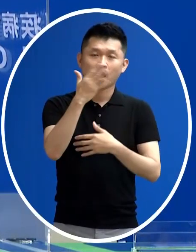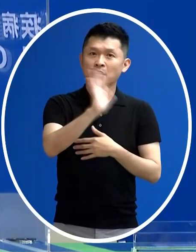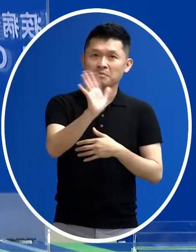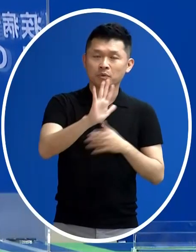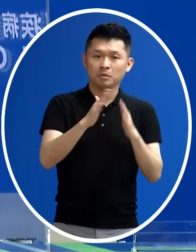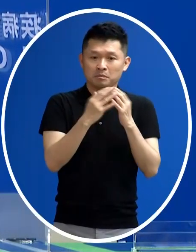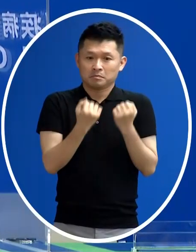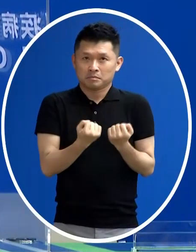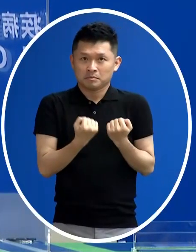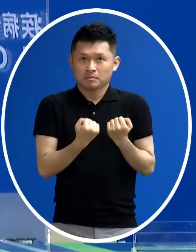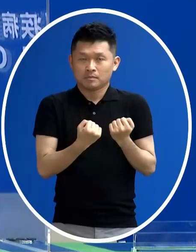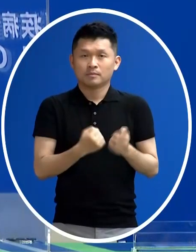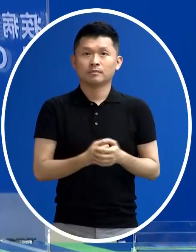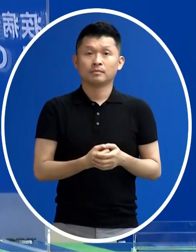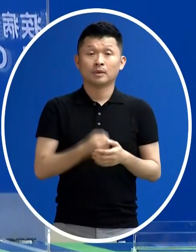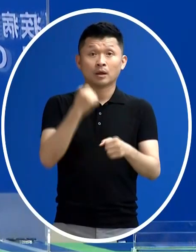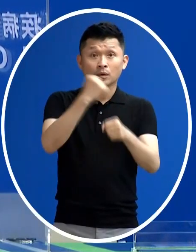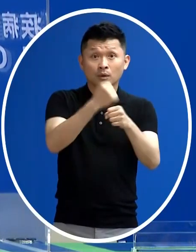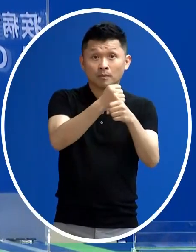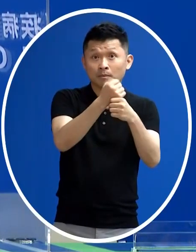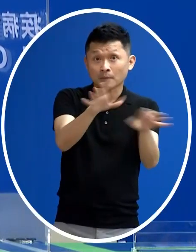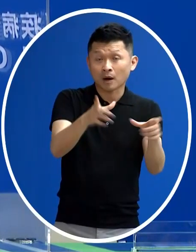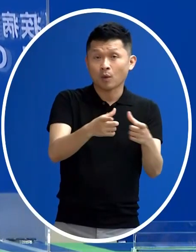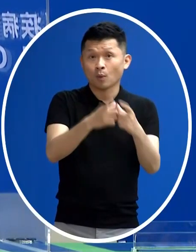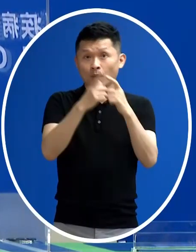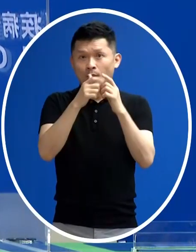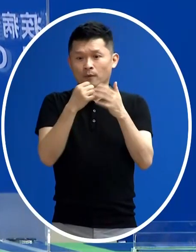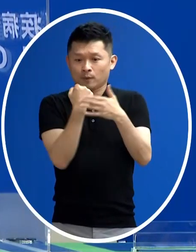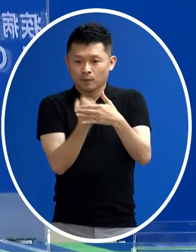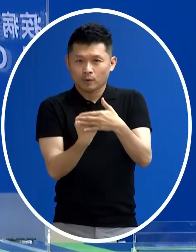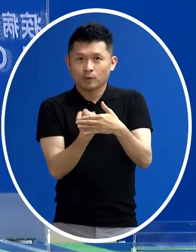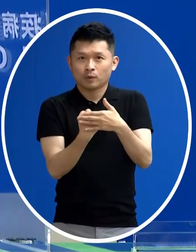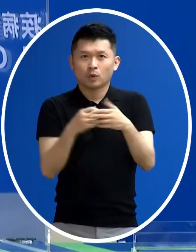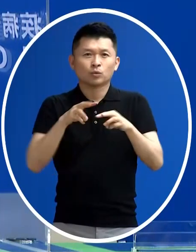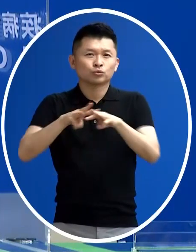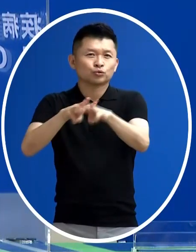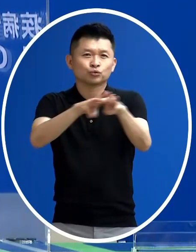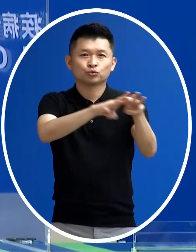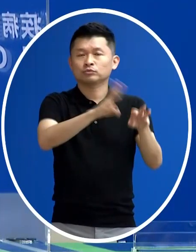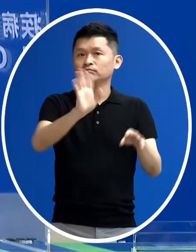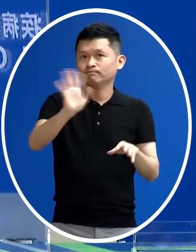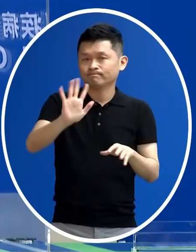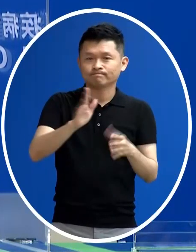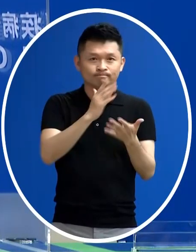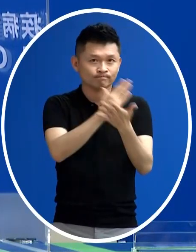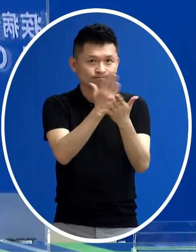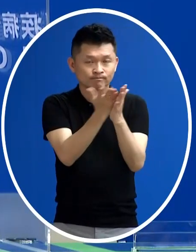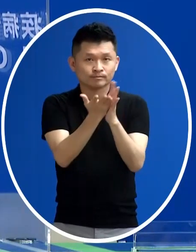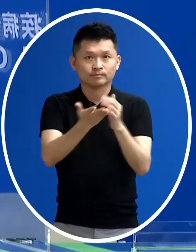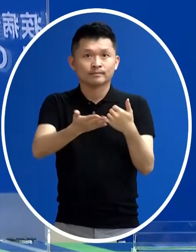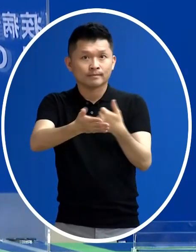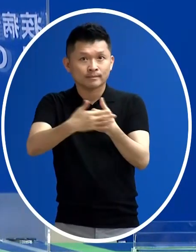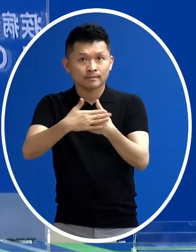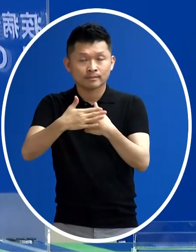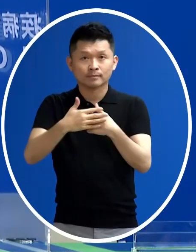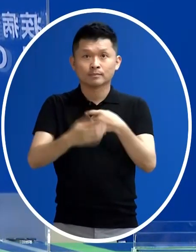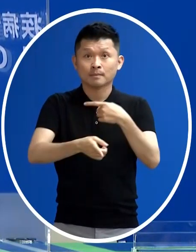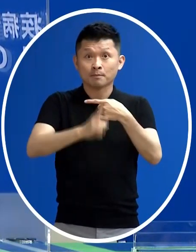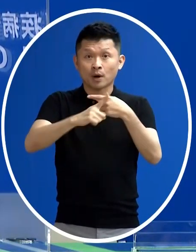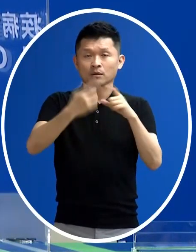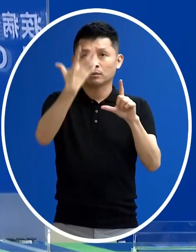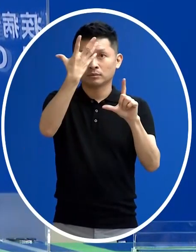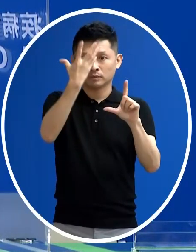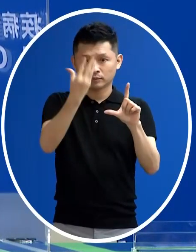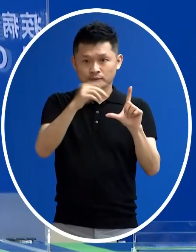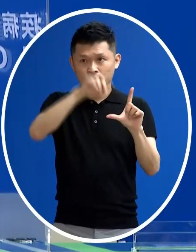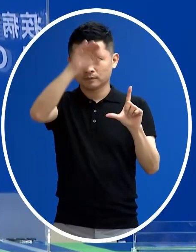哈。那这个工作回来之后也尽量都在家里，那这大事实上都会帮助我们降低这个疫